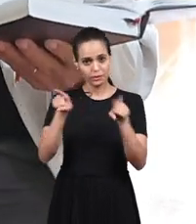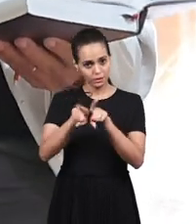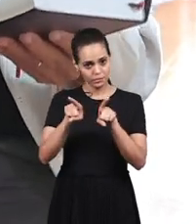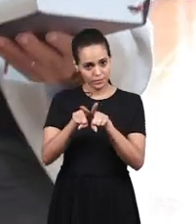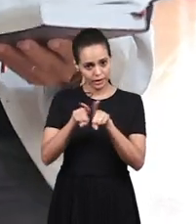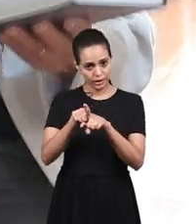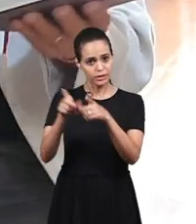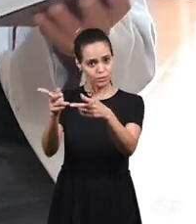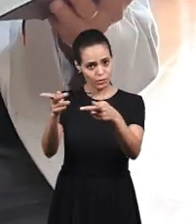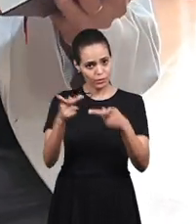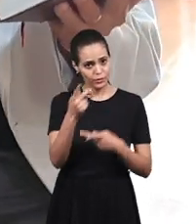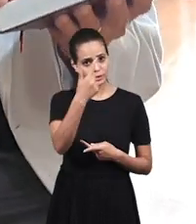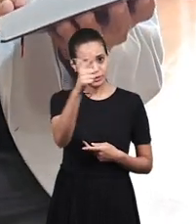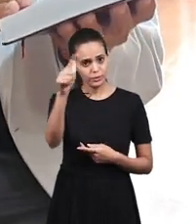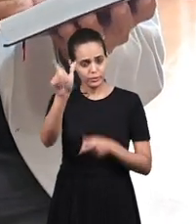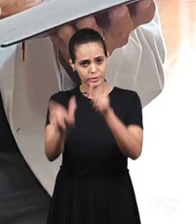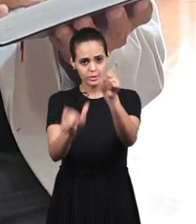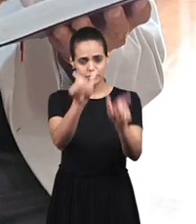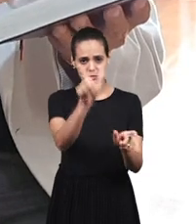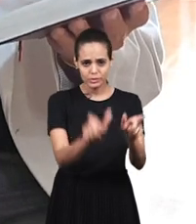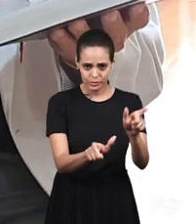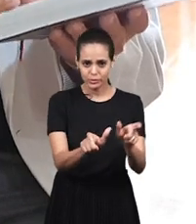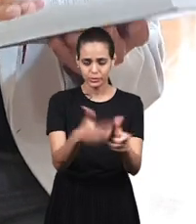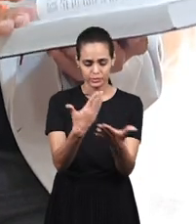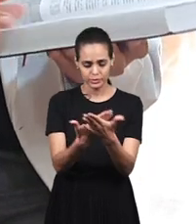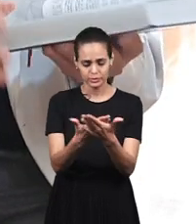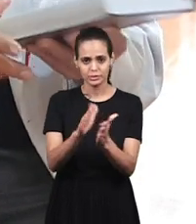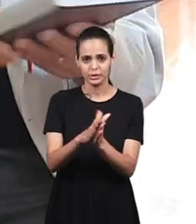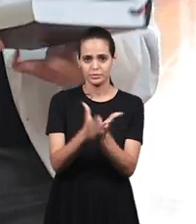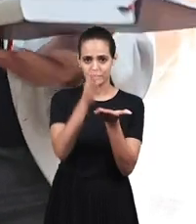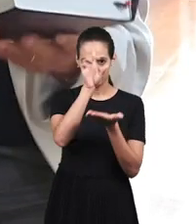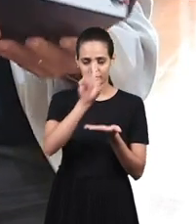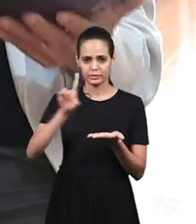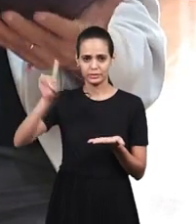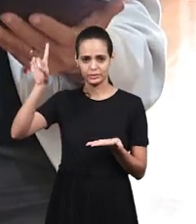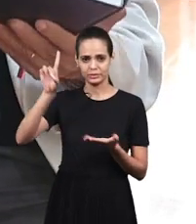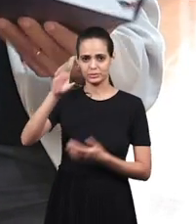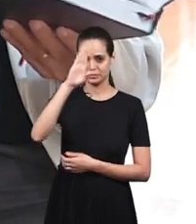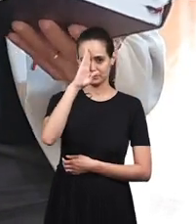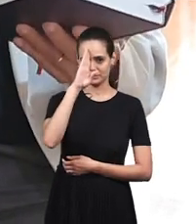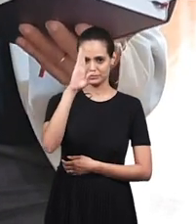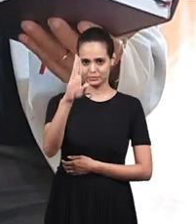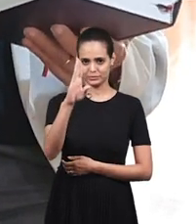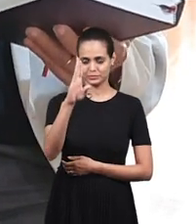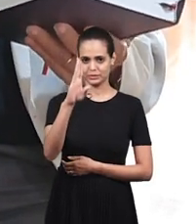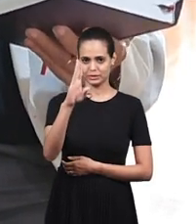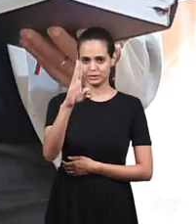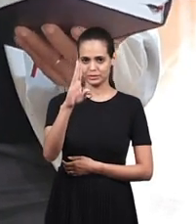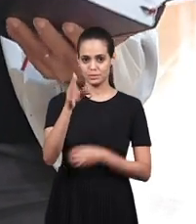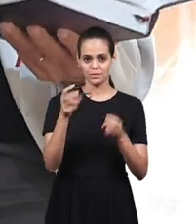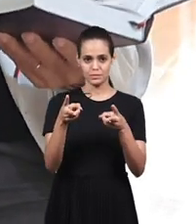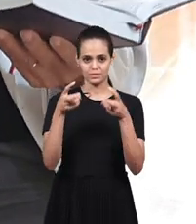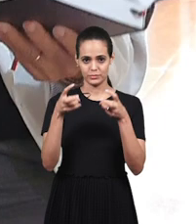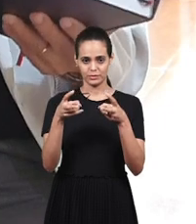приглашайте других людей, чтобы вместе с нами изучали Слово Божье, и мы увидим